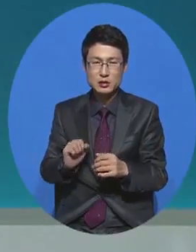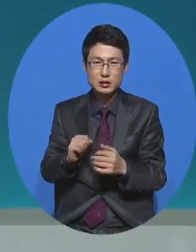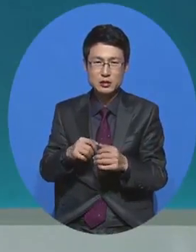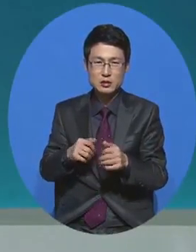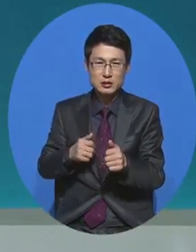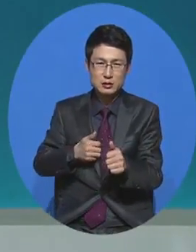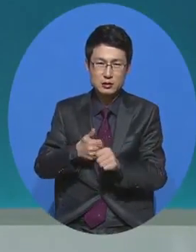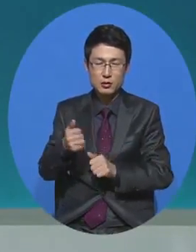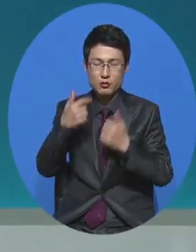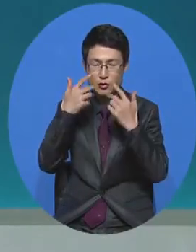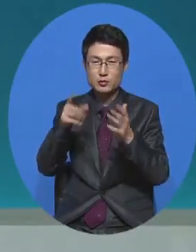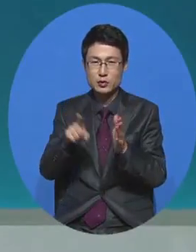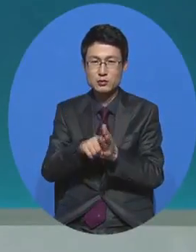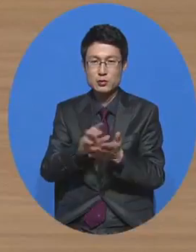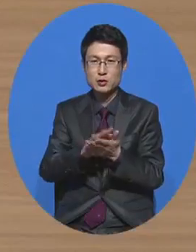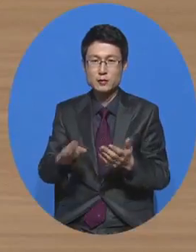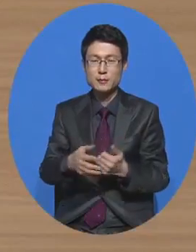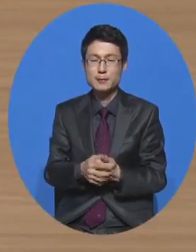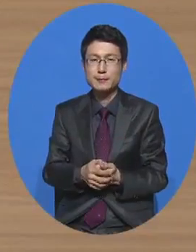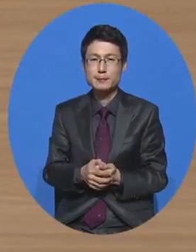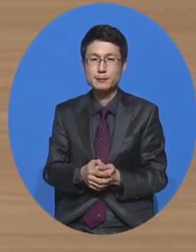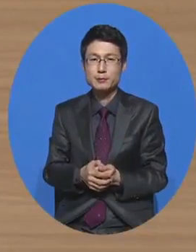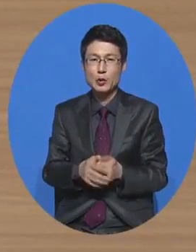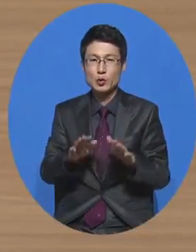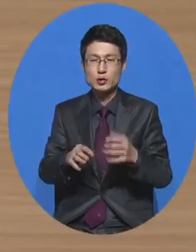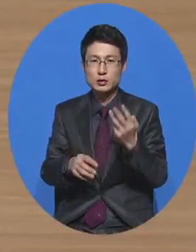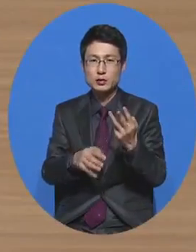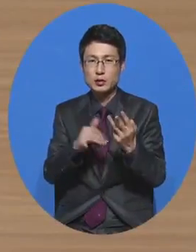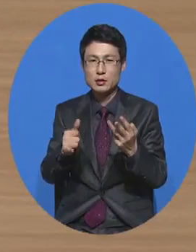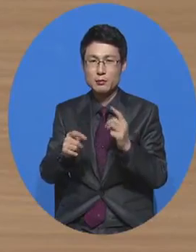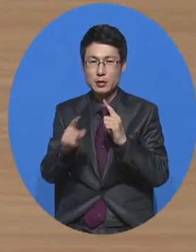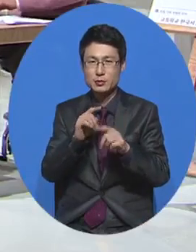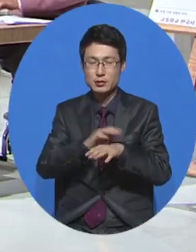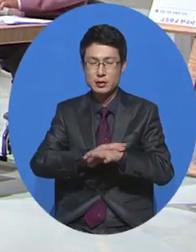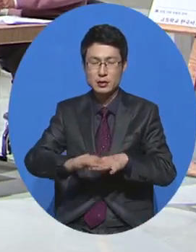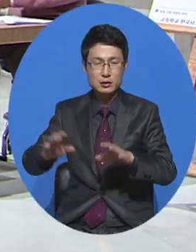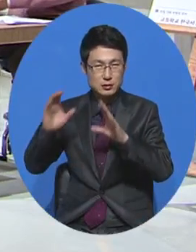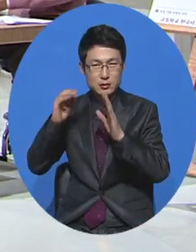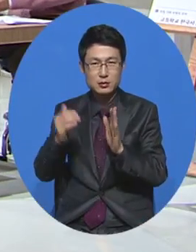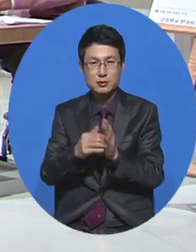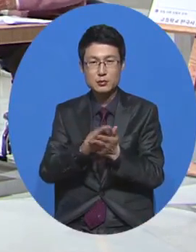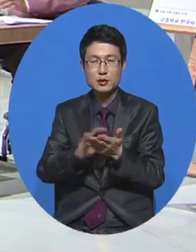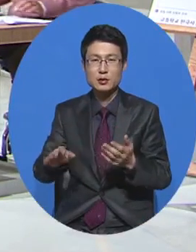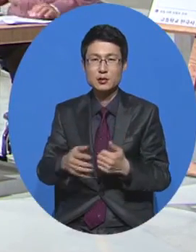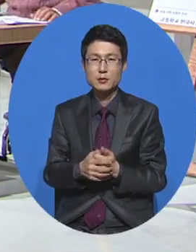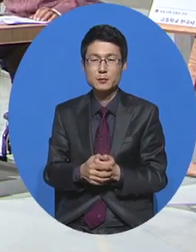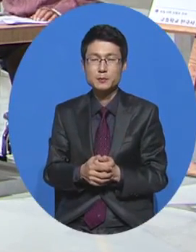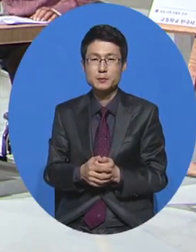확신합니다 네 감사합니다 오늘 세 분 말씀 모두 잘 들었습니다